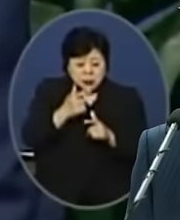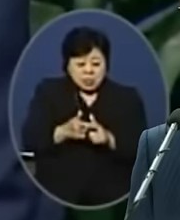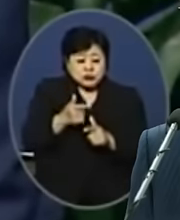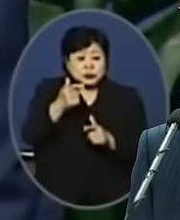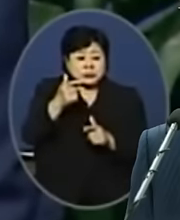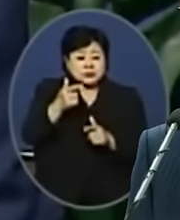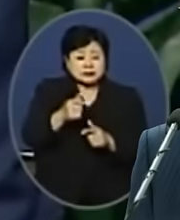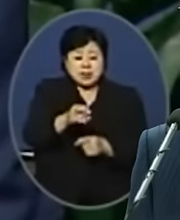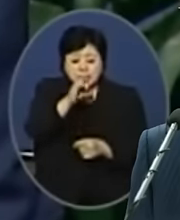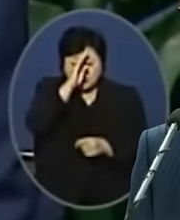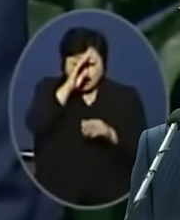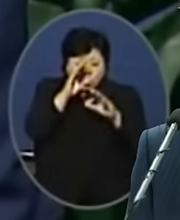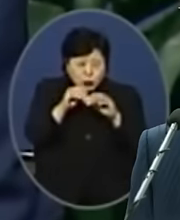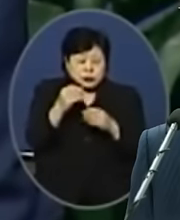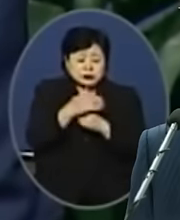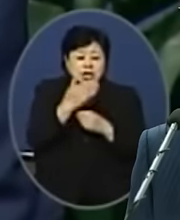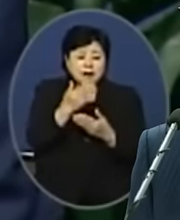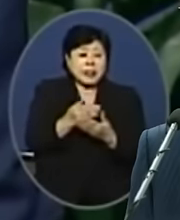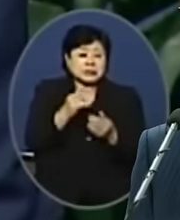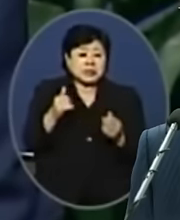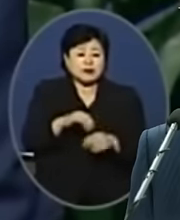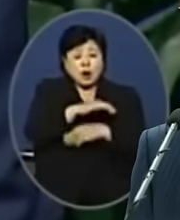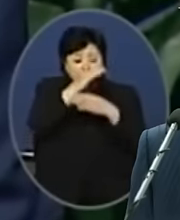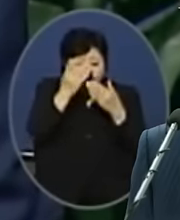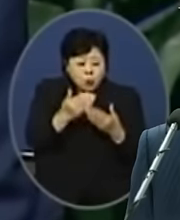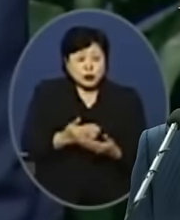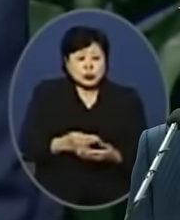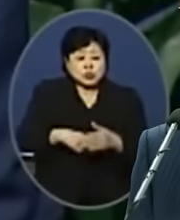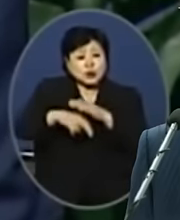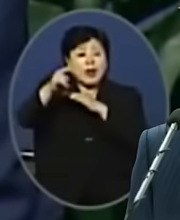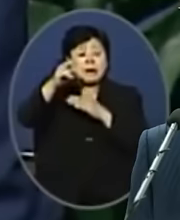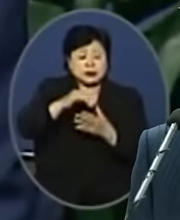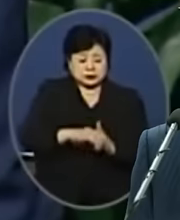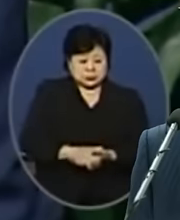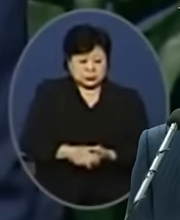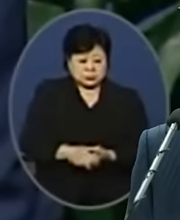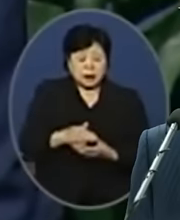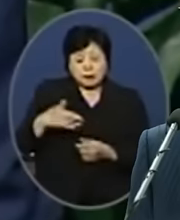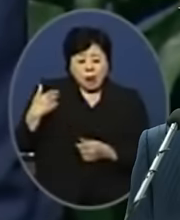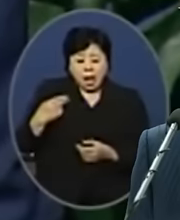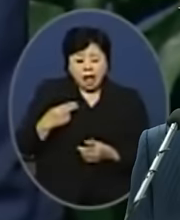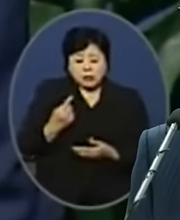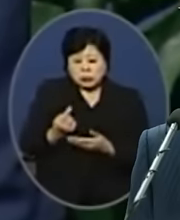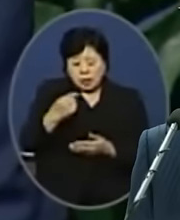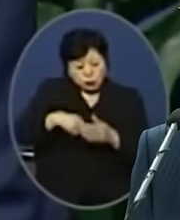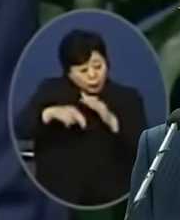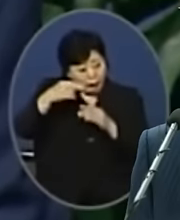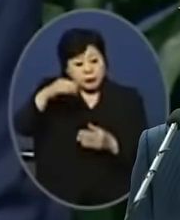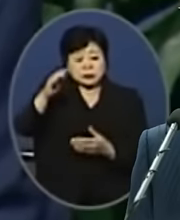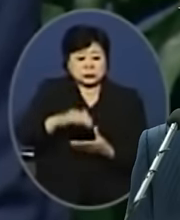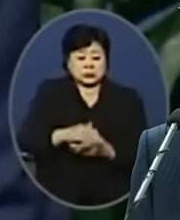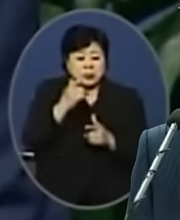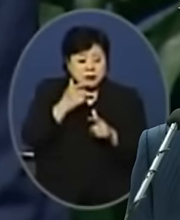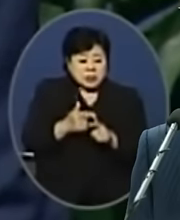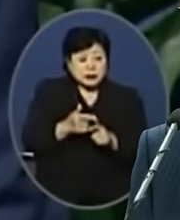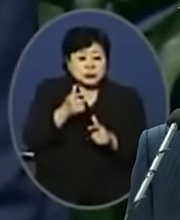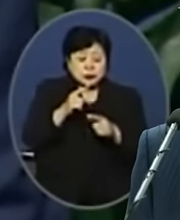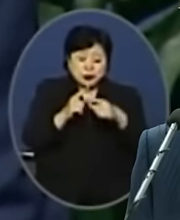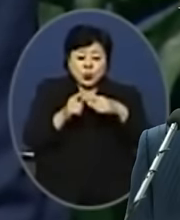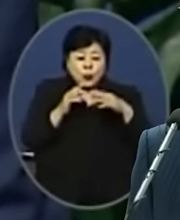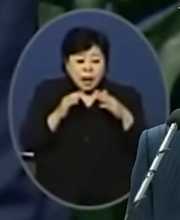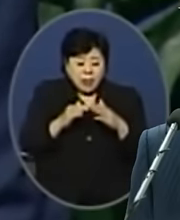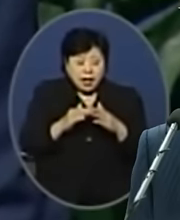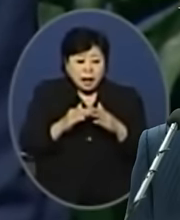예수님께 병났고 은혜 받은 사람들도 다 나는 모르겠다고 다 도망을 치고 예수 그리스도의 교회가